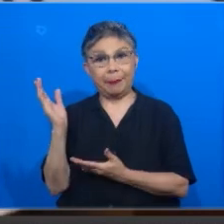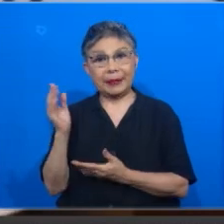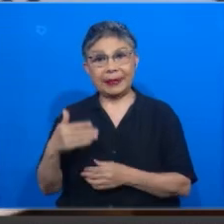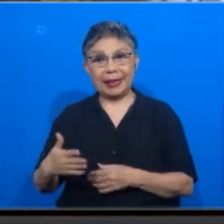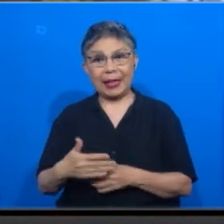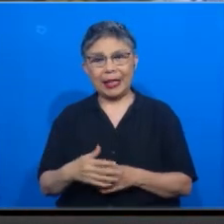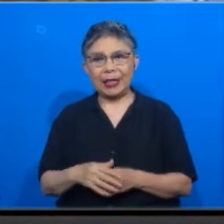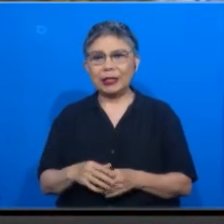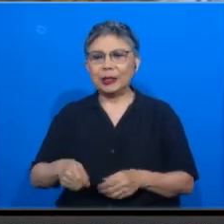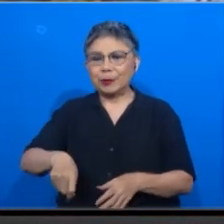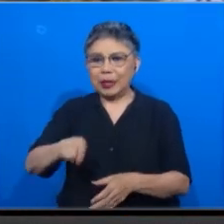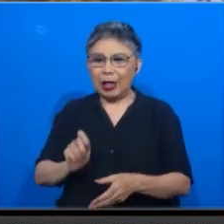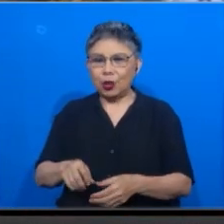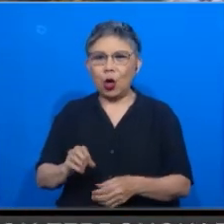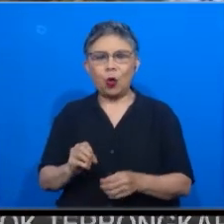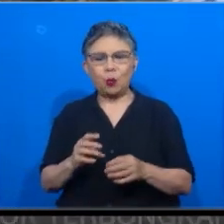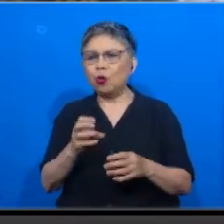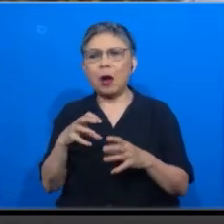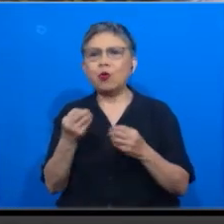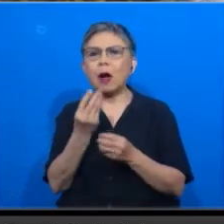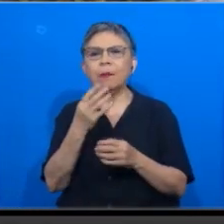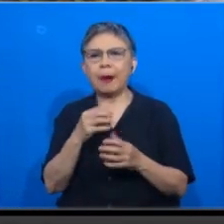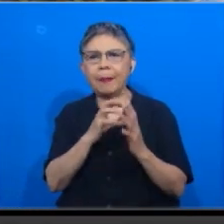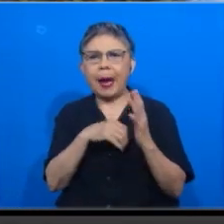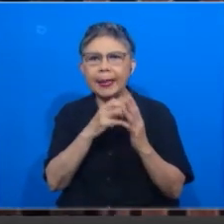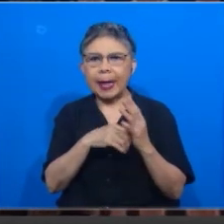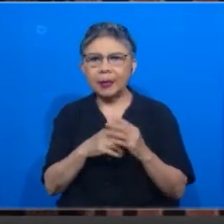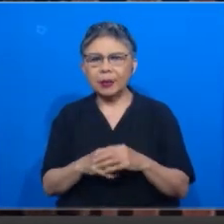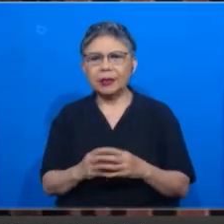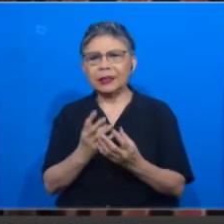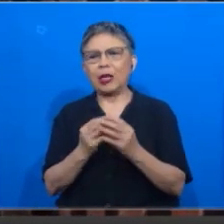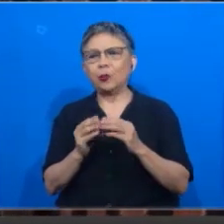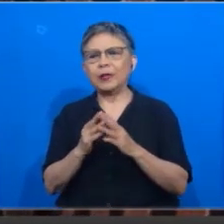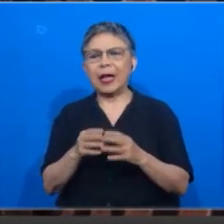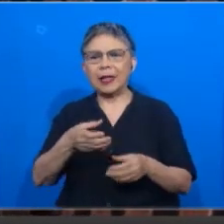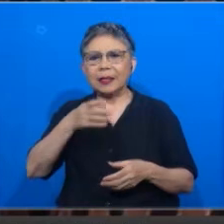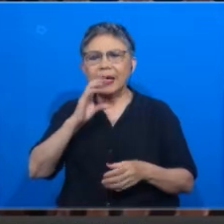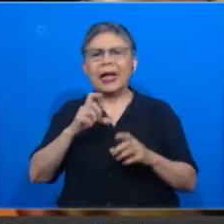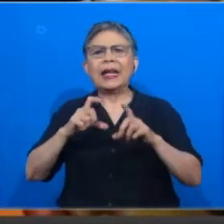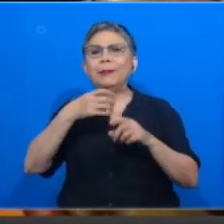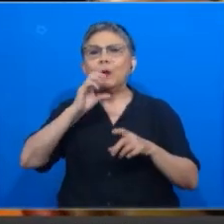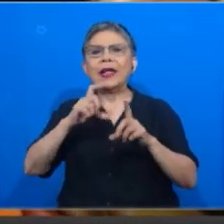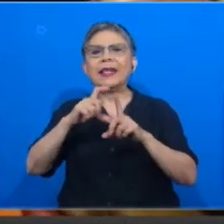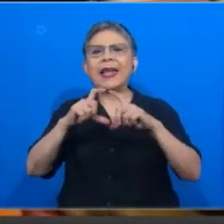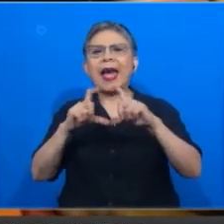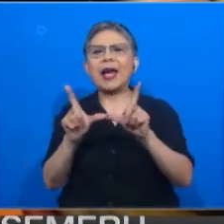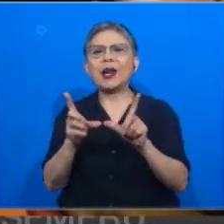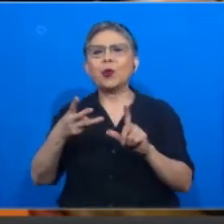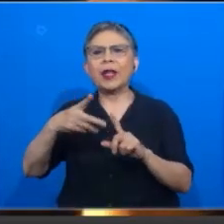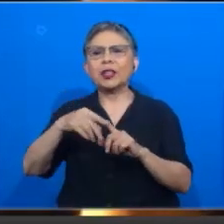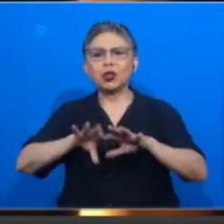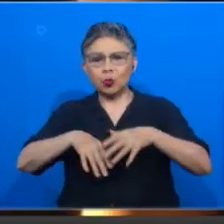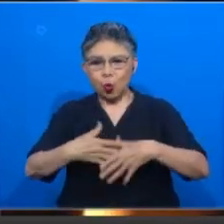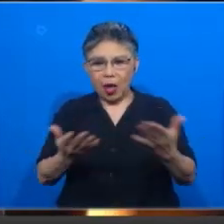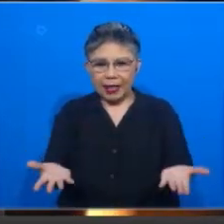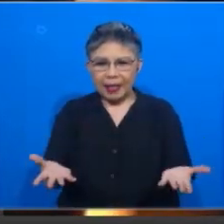lodeh nangka muda, oseng-oseng bunga pepaya, oseng-oseng jantung pisang, dan minuman dawet. Semuanya disajikan di